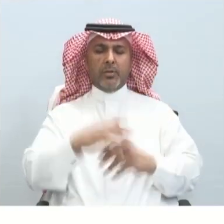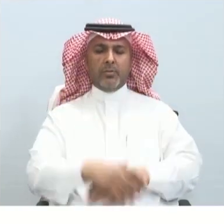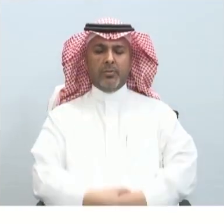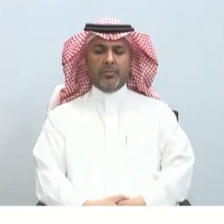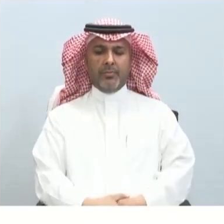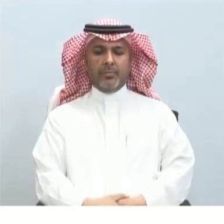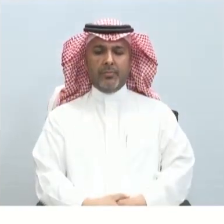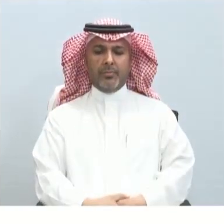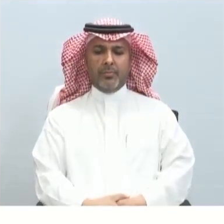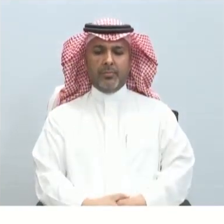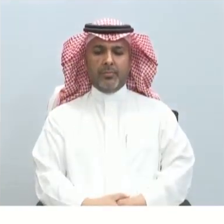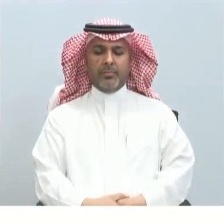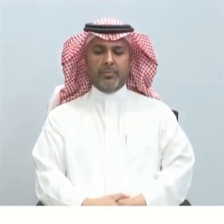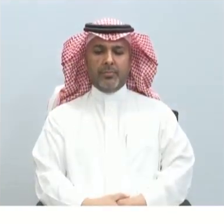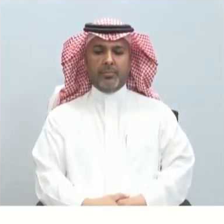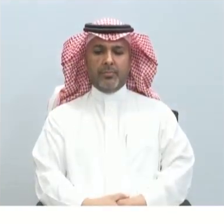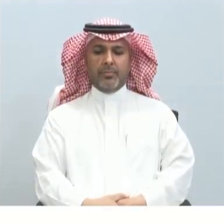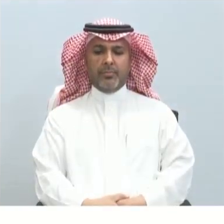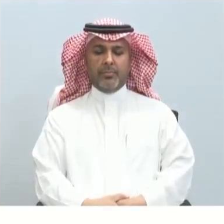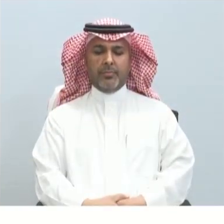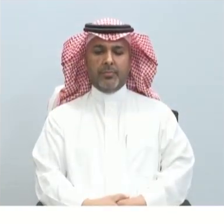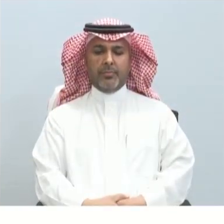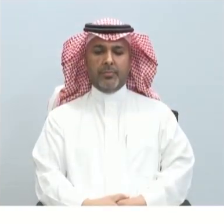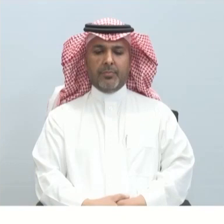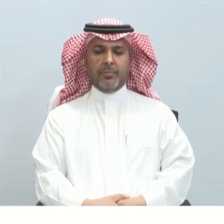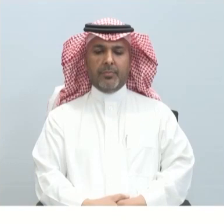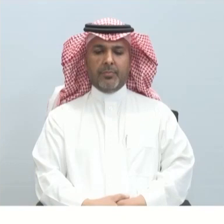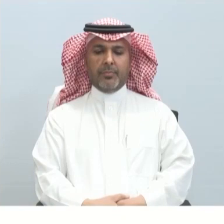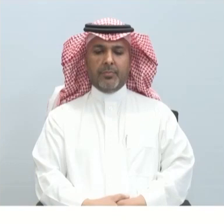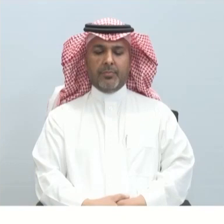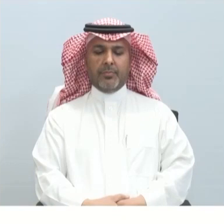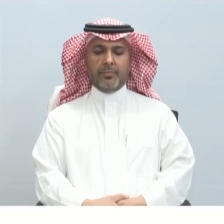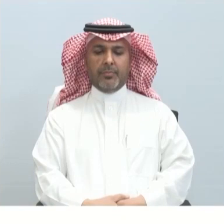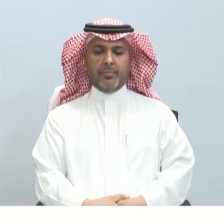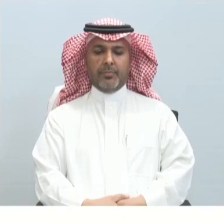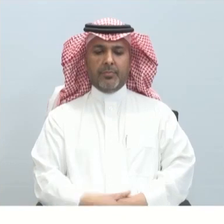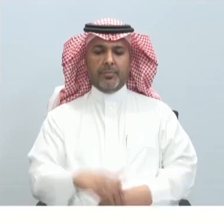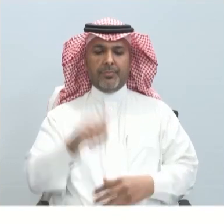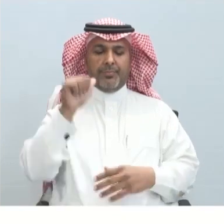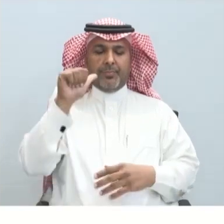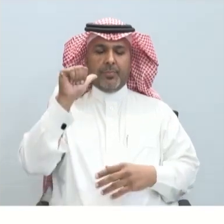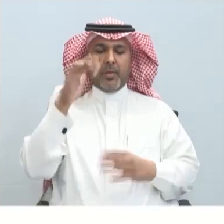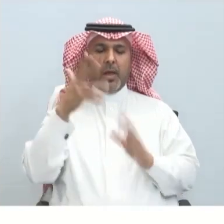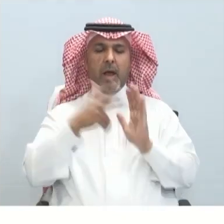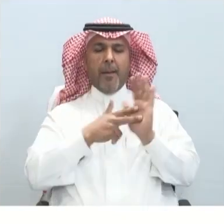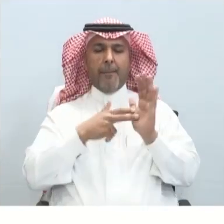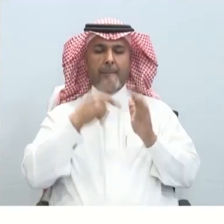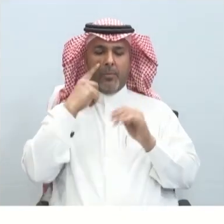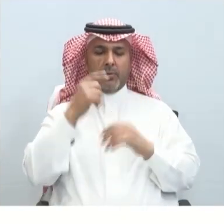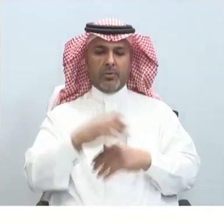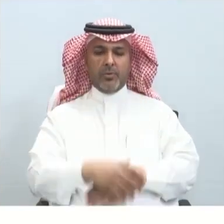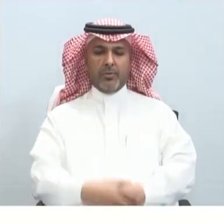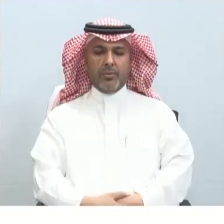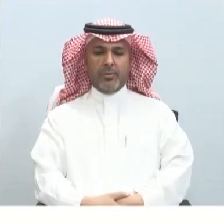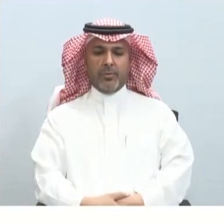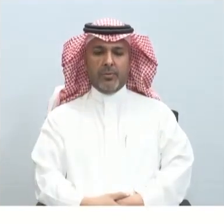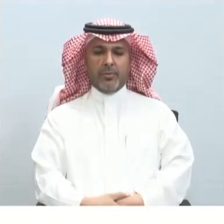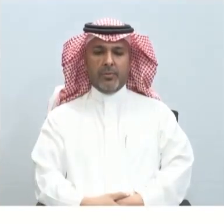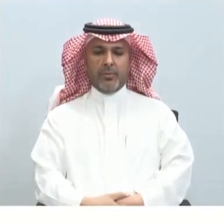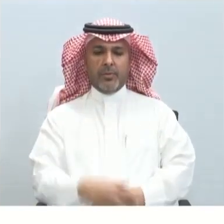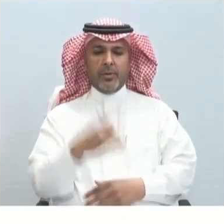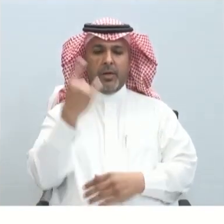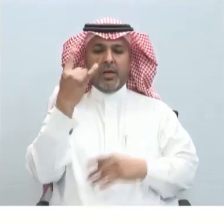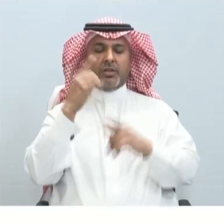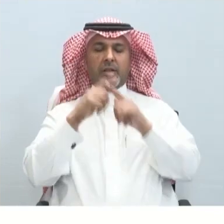نرسم المساحه بالرمز اي مثلا نقول انها تساوي عشره في